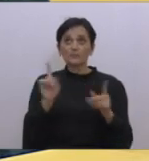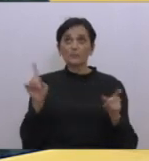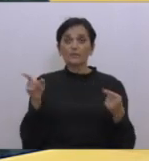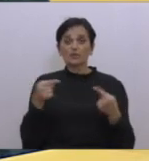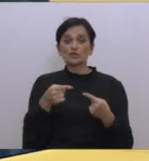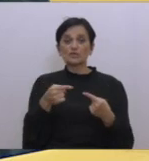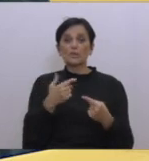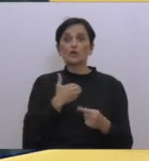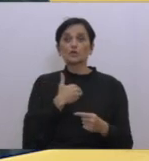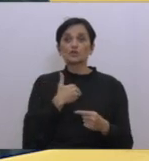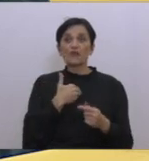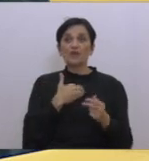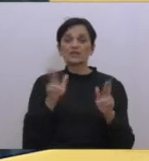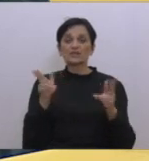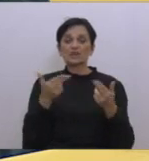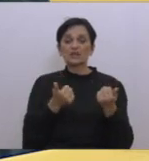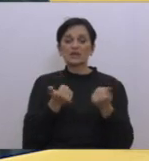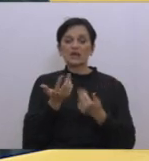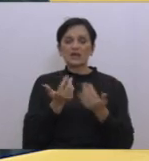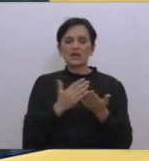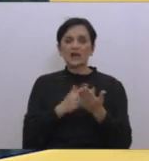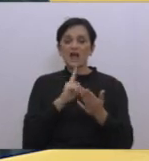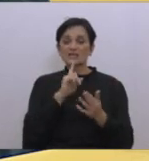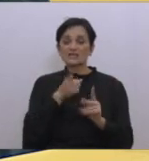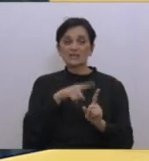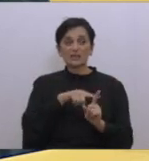შესაბამისად ჩვენი გათვლა არის რომ წლის განმავლობაში